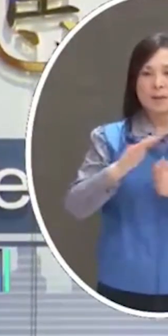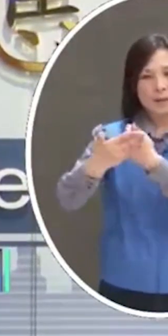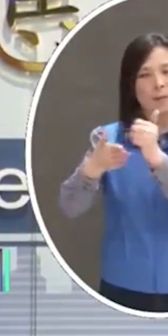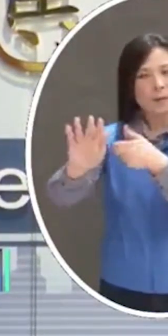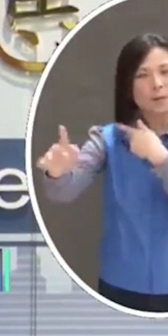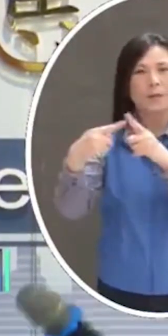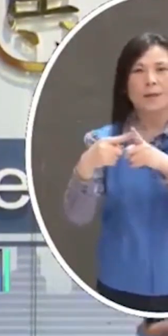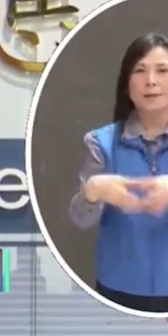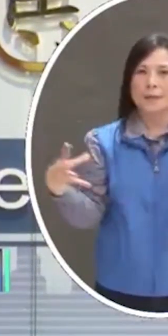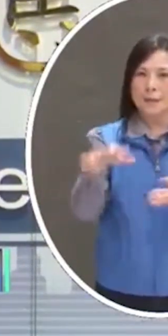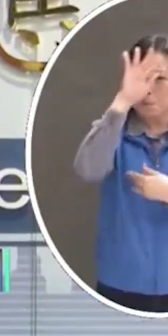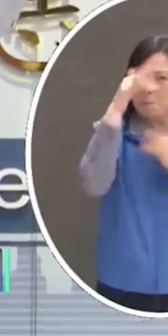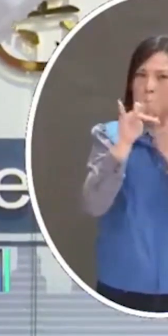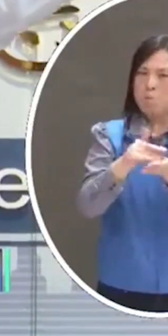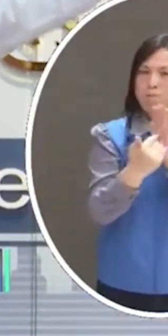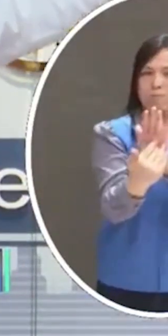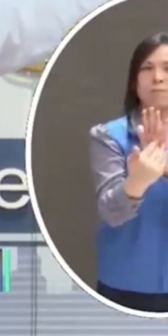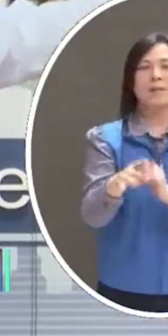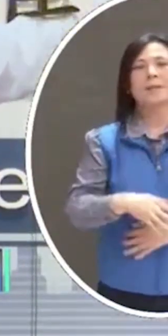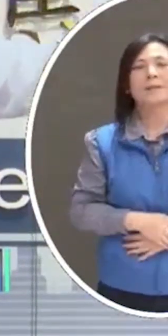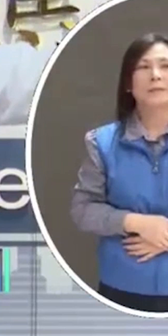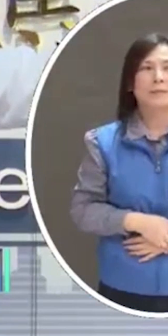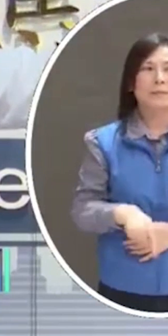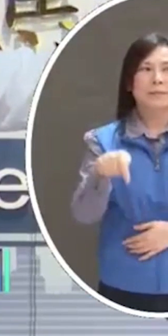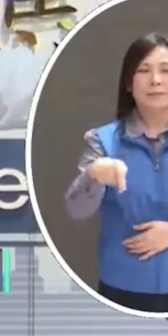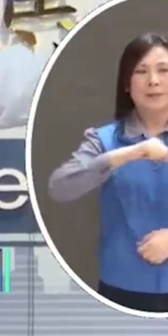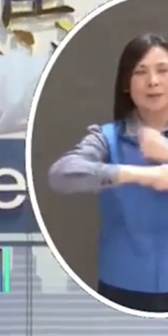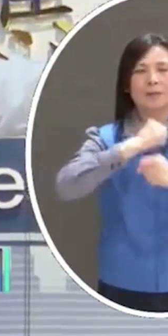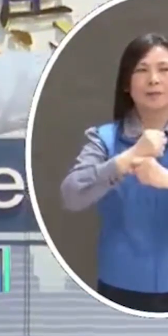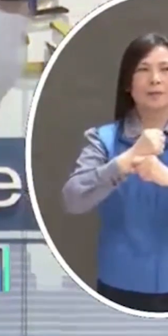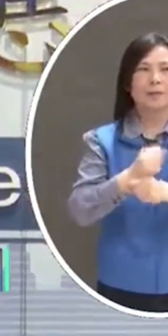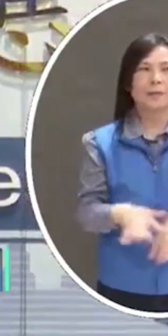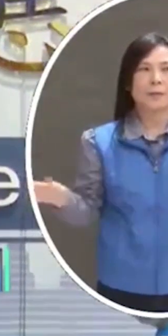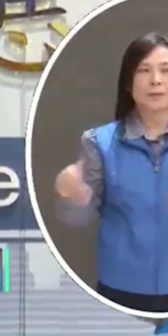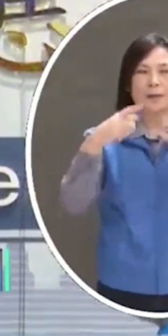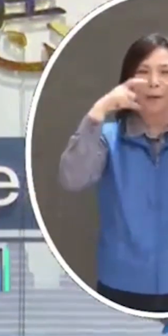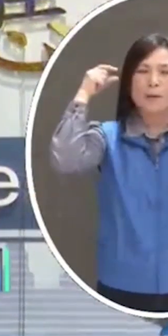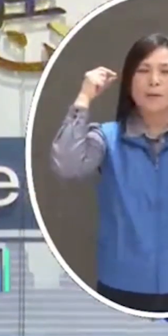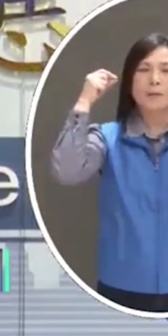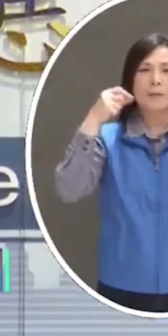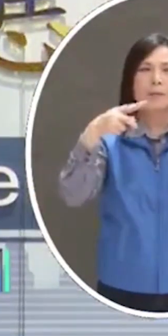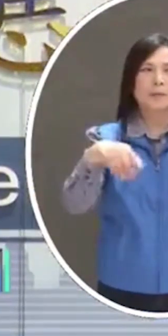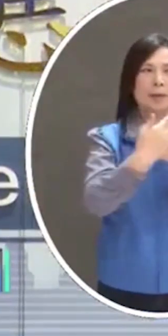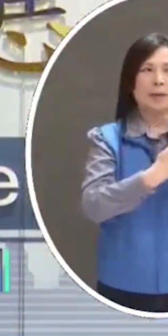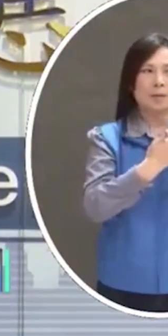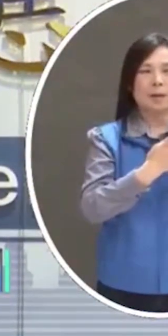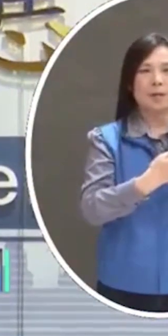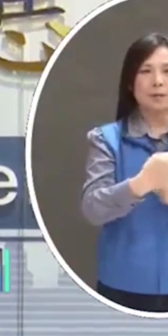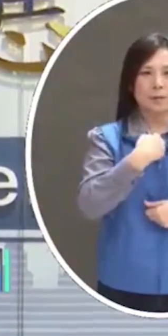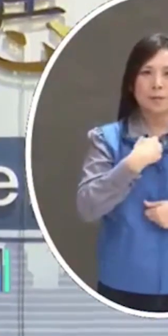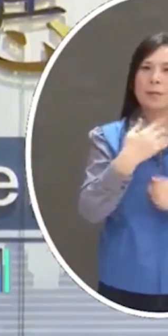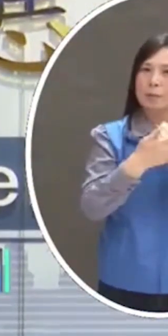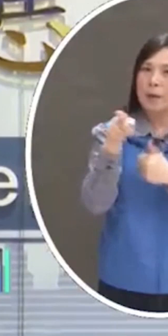起对抗疫情。我们的自我防护泡泡的距离，酒精、口罩，保护我，保护